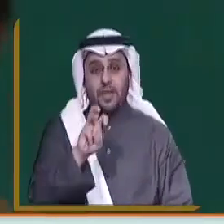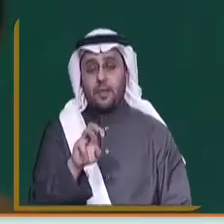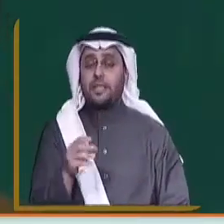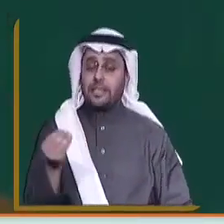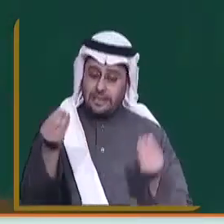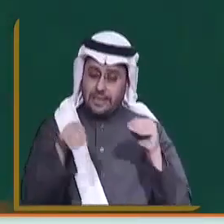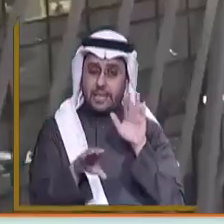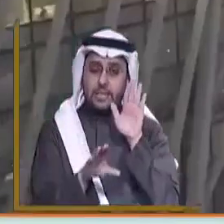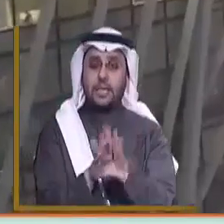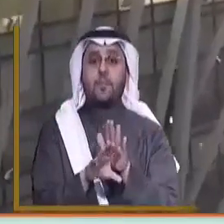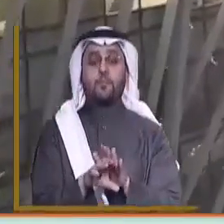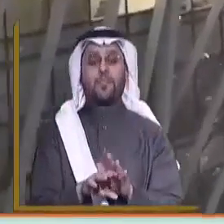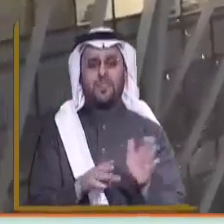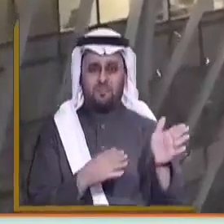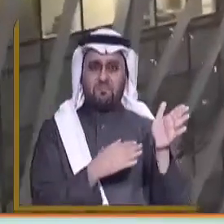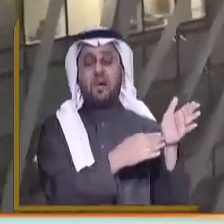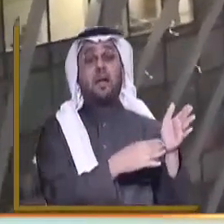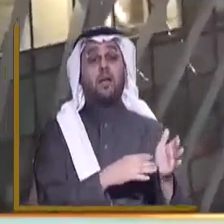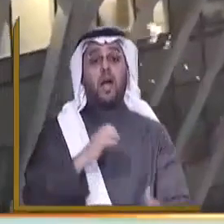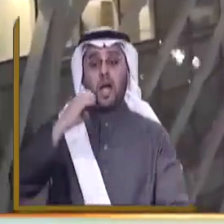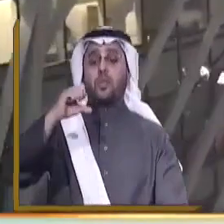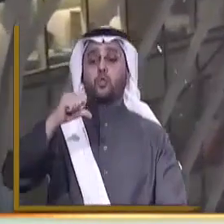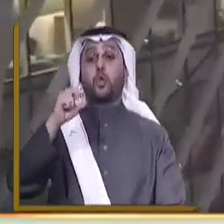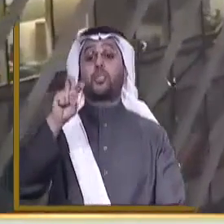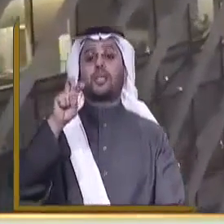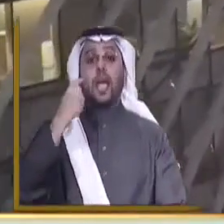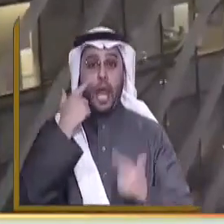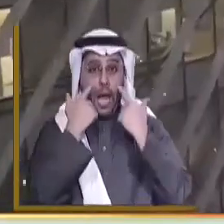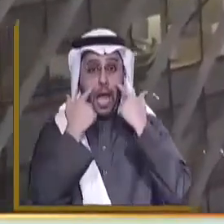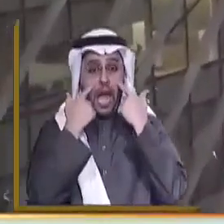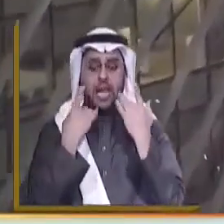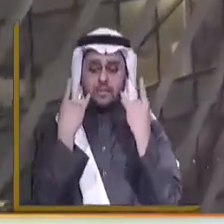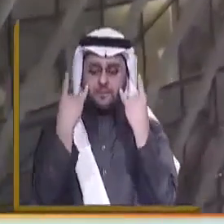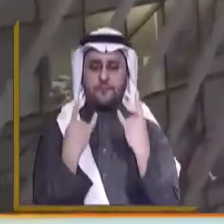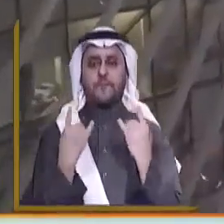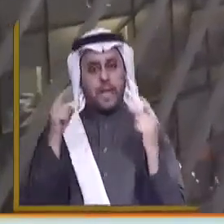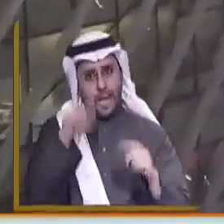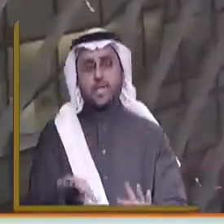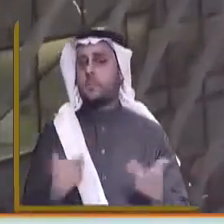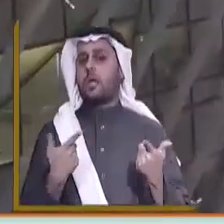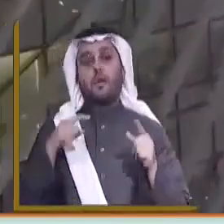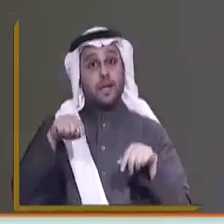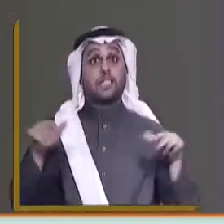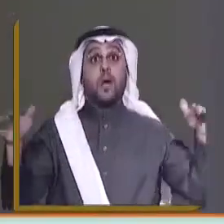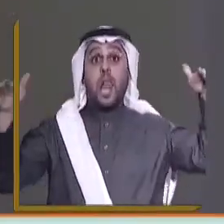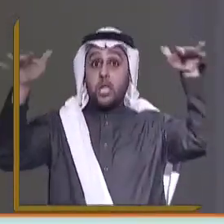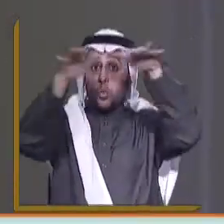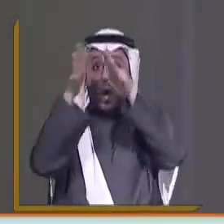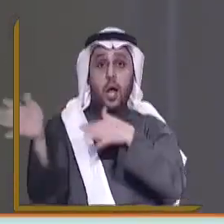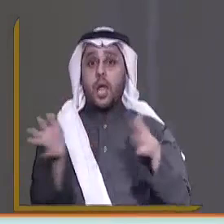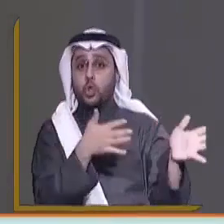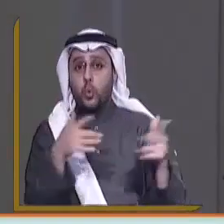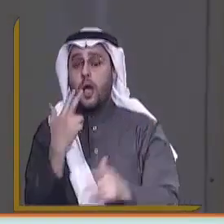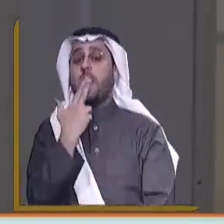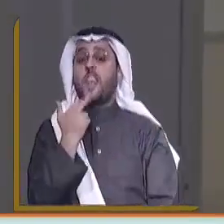2030 ذات الصله بجوده الحياه وبناء القدرات وتبادل الخبرات في مجال البحوث والابتكارات ذات العلاقه